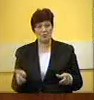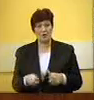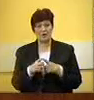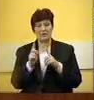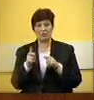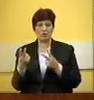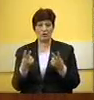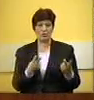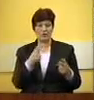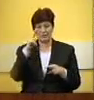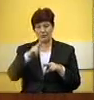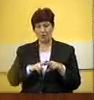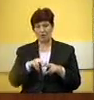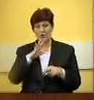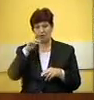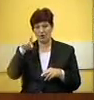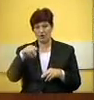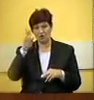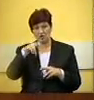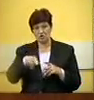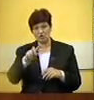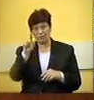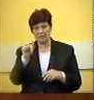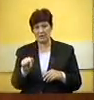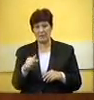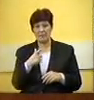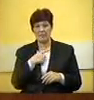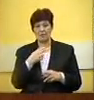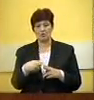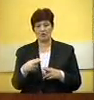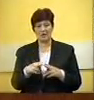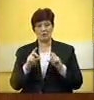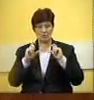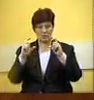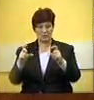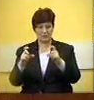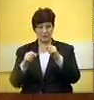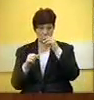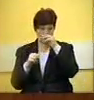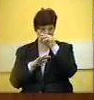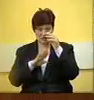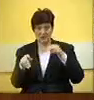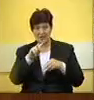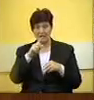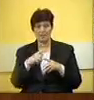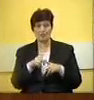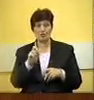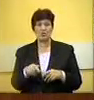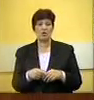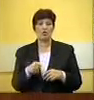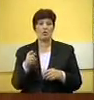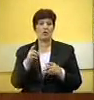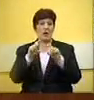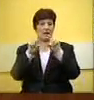moramo hitro da donesemo odluke koje će rešavati to pitanje. Ne mogu da se kreditno zadužuju, jer svaki put moraju da pitaju